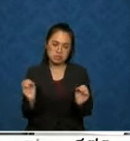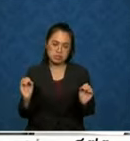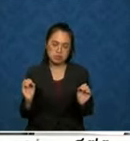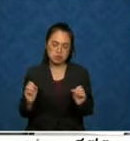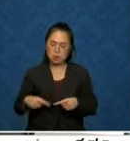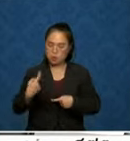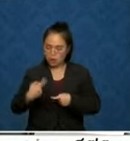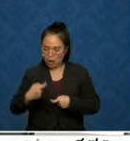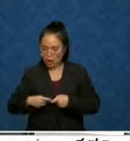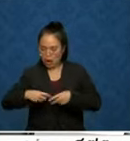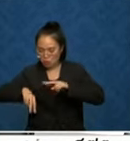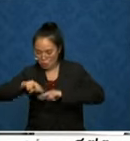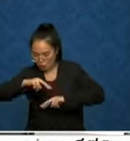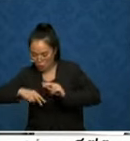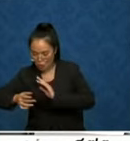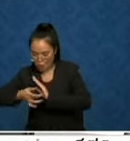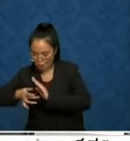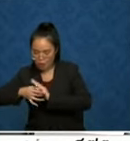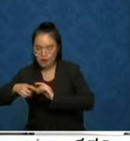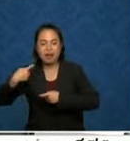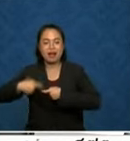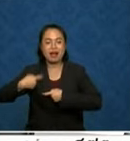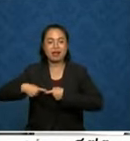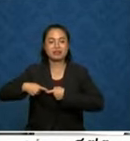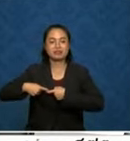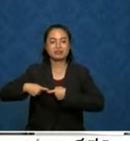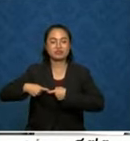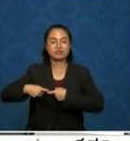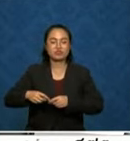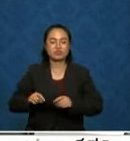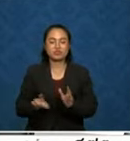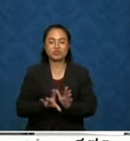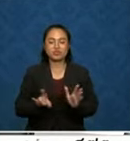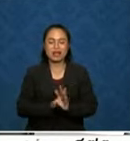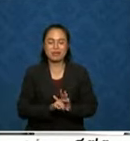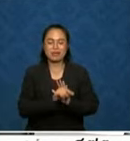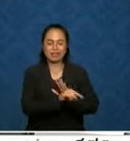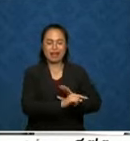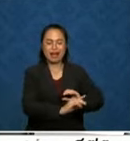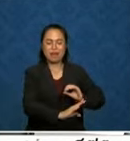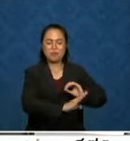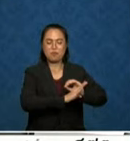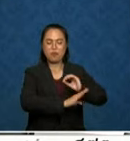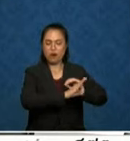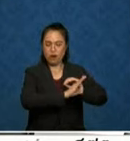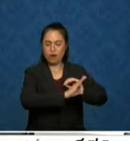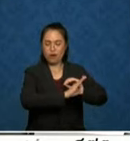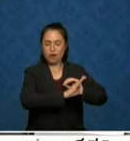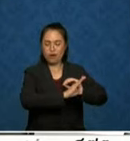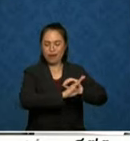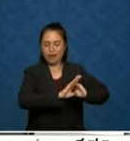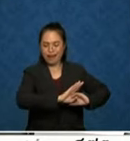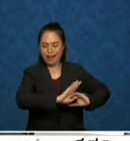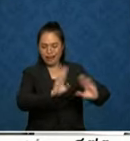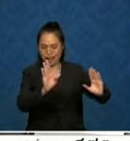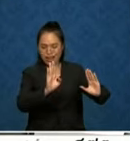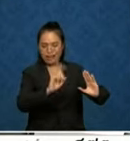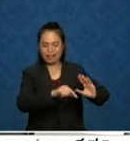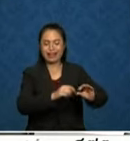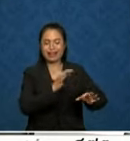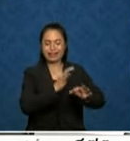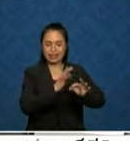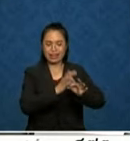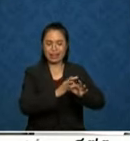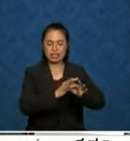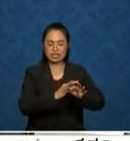ากต่อการตรวจสอบเราไปใช้ปลายเหตุครับในการอายัดในการบล็อกในส่วนของช่องทางธนาคาร